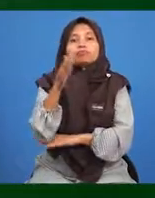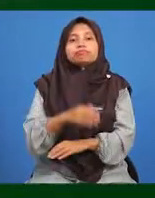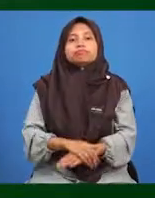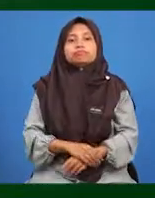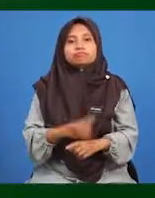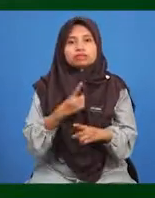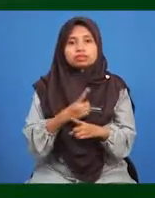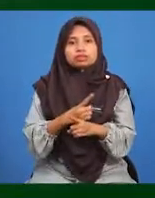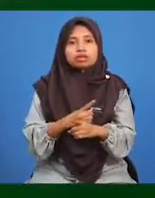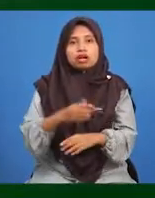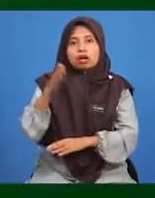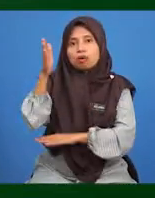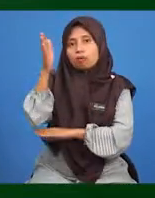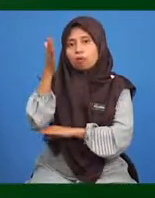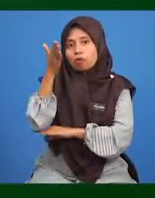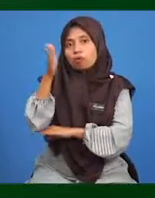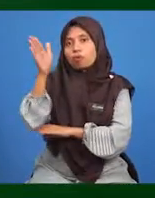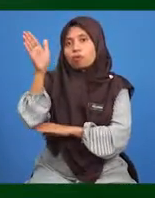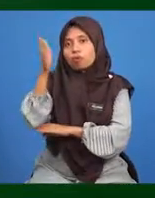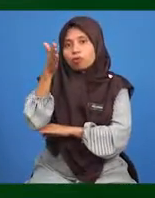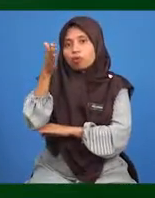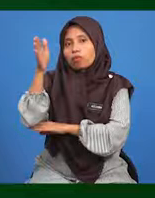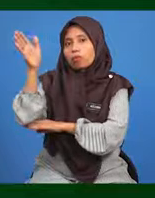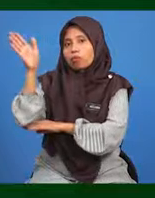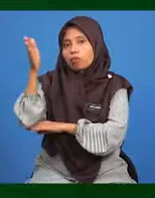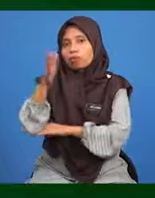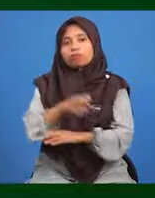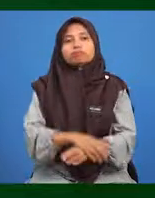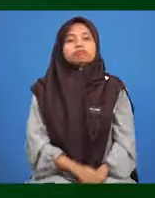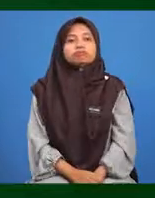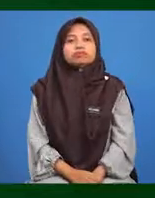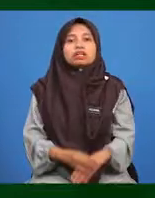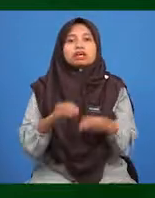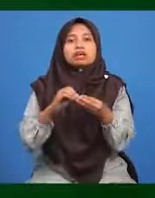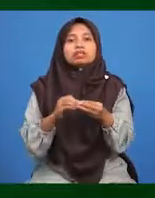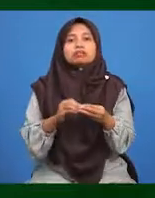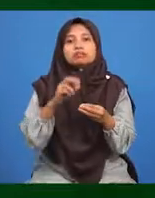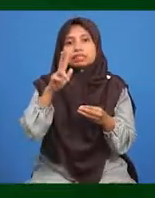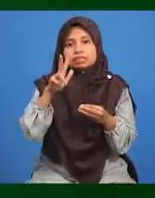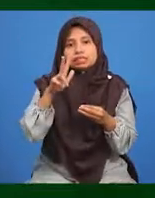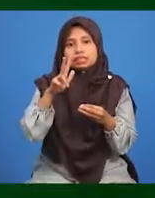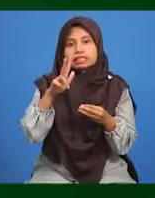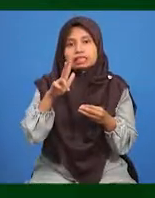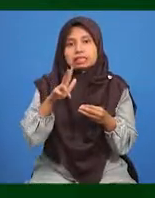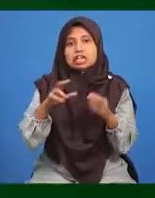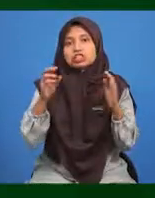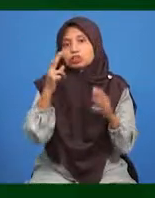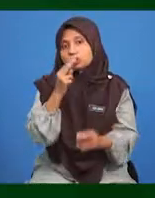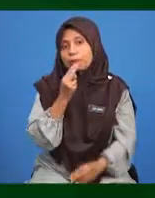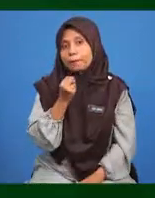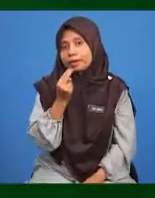Ya, pokok menjadi pokok-pokok. Perkataan yang ketiga ialah